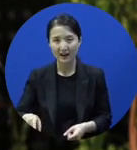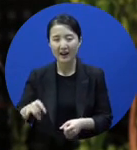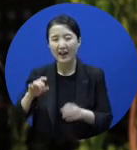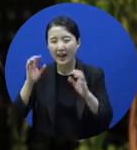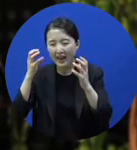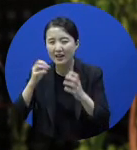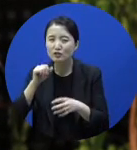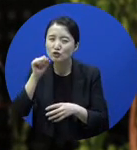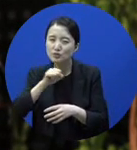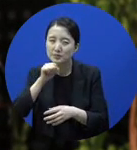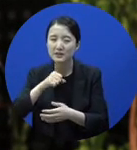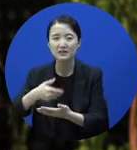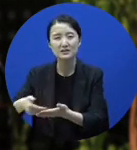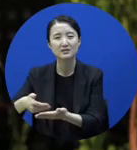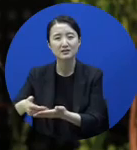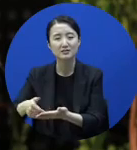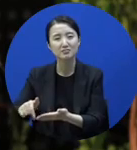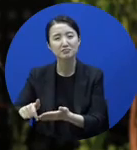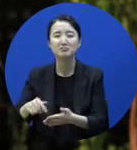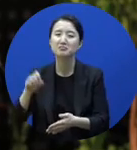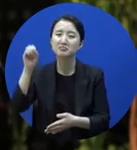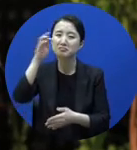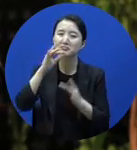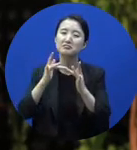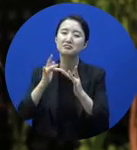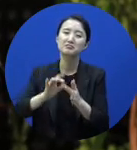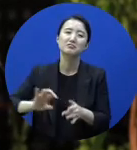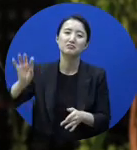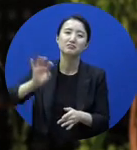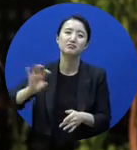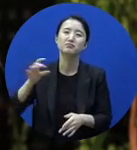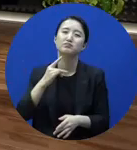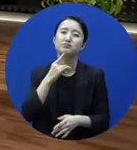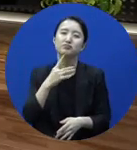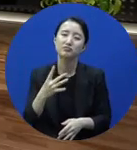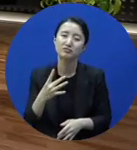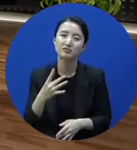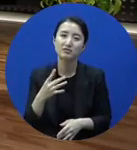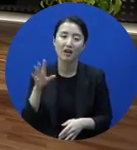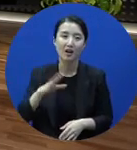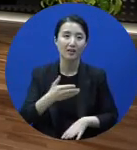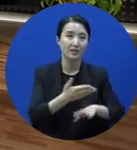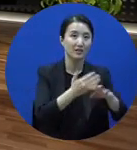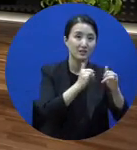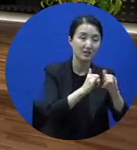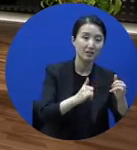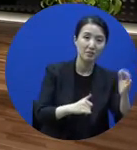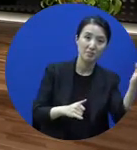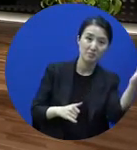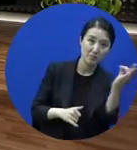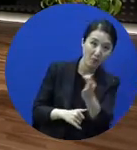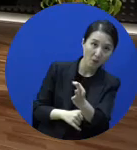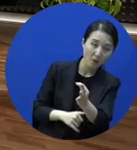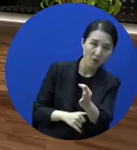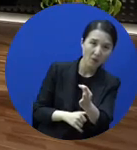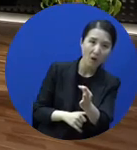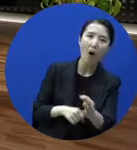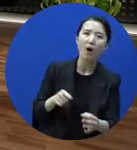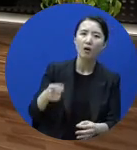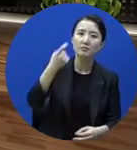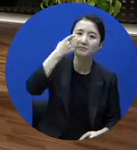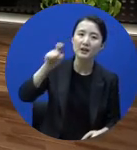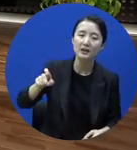지금 프린팅해서 주면 돈을 주겠다라고 해서 판매가 된 거예요. 고등학교 1학년이에요. 어느 정도 능력이